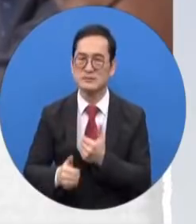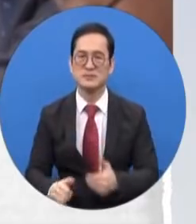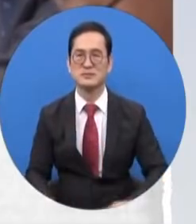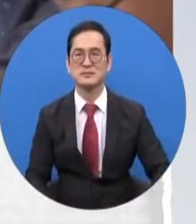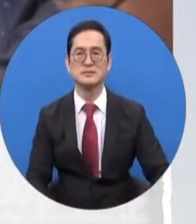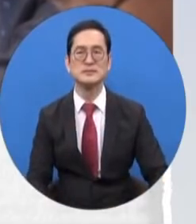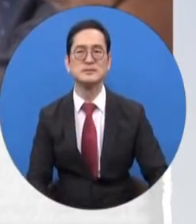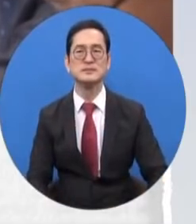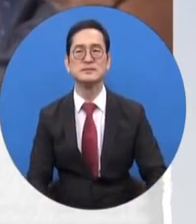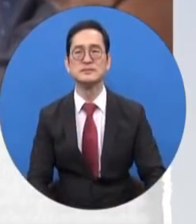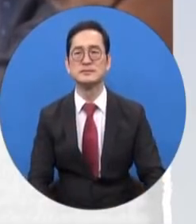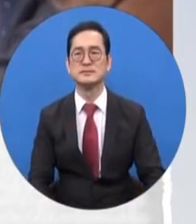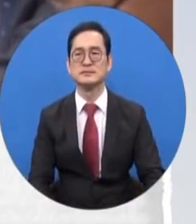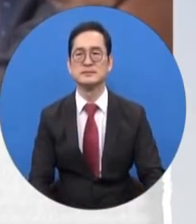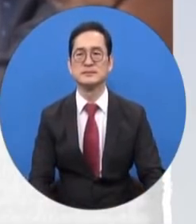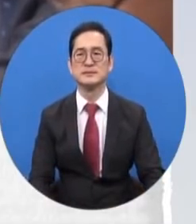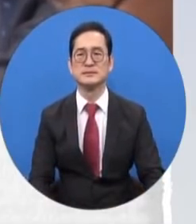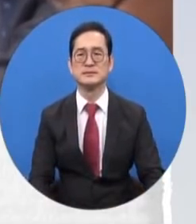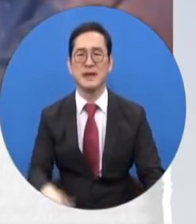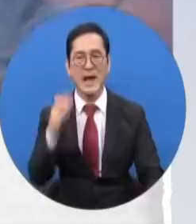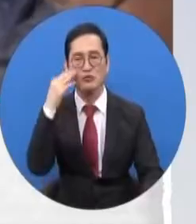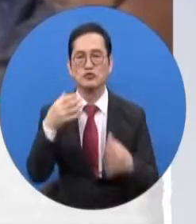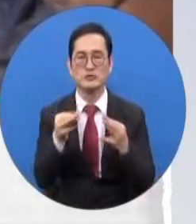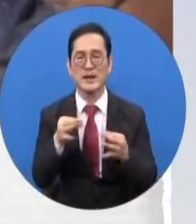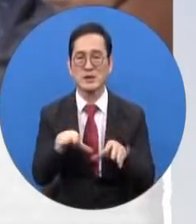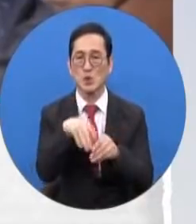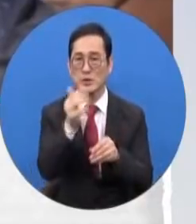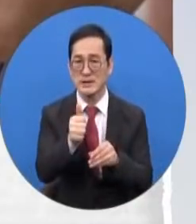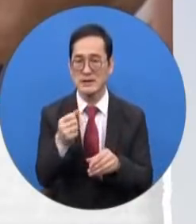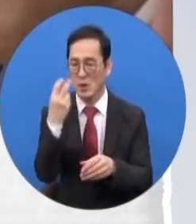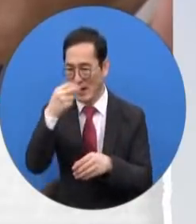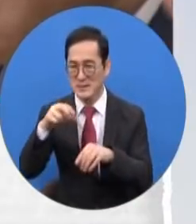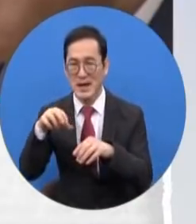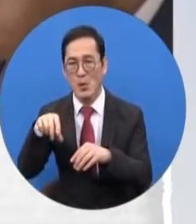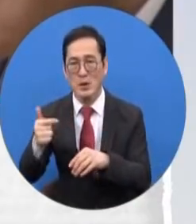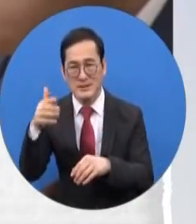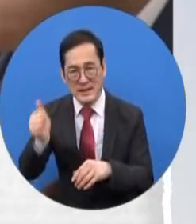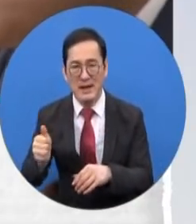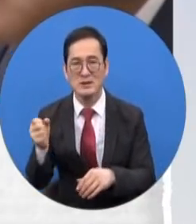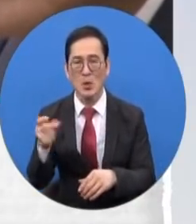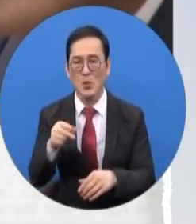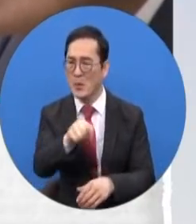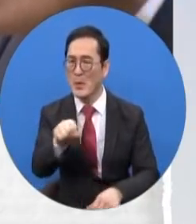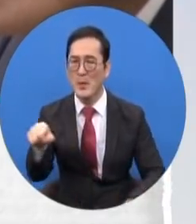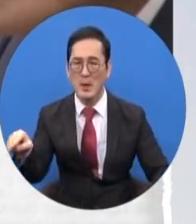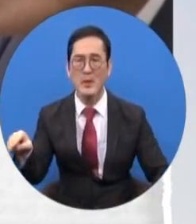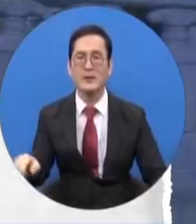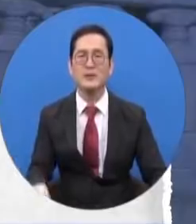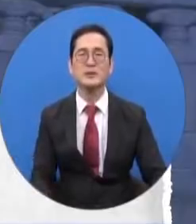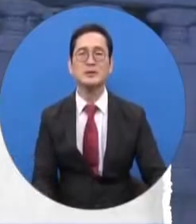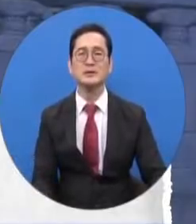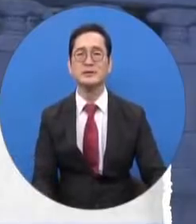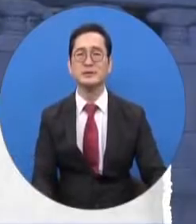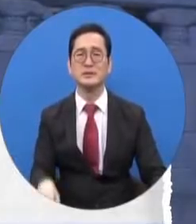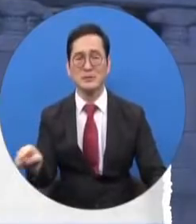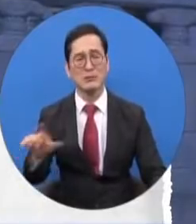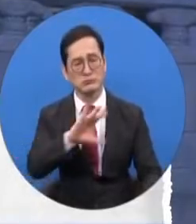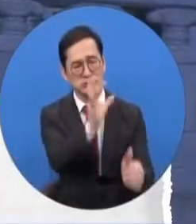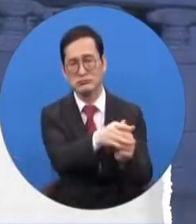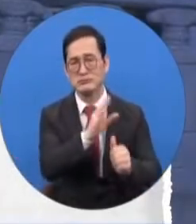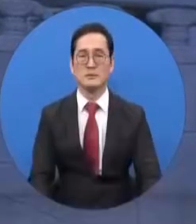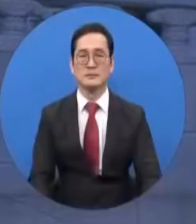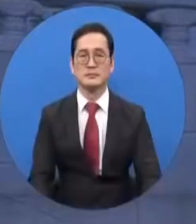대한민국을 알겠습니다. 한국은행 총재, 감사원장, 예. 선관위원 같이 해야 되는 것 아닌가 싶습니다. 예, 오늘 뭐 양측이 하실 말씀이 많을 것 같아서 하나하나씩